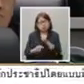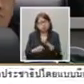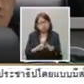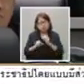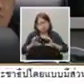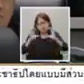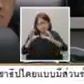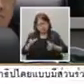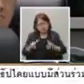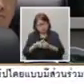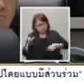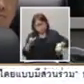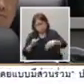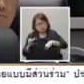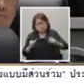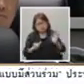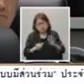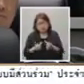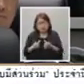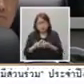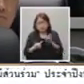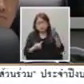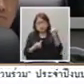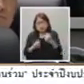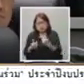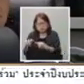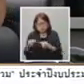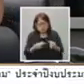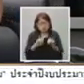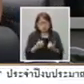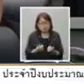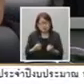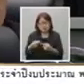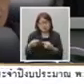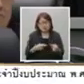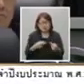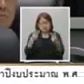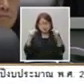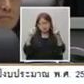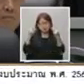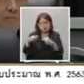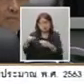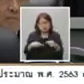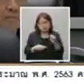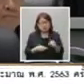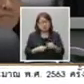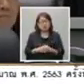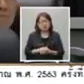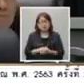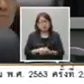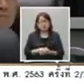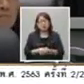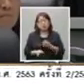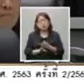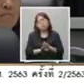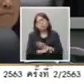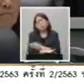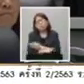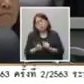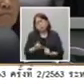ดนี้นะหรือชุดเก่าที่ต่อเนื่องเท่านั้นนะครับมันสามารถอภิปรายได้ตั้งแต่เกิดนะ